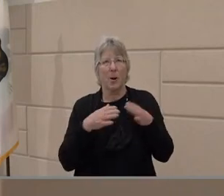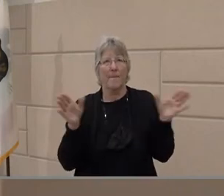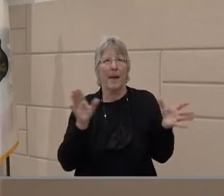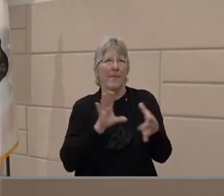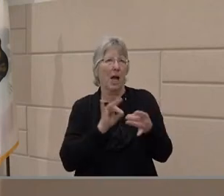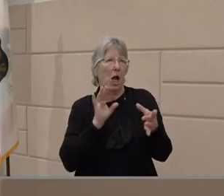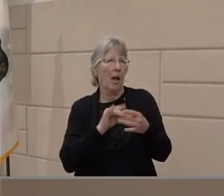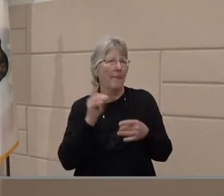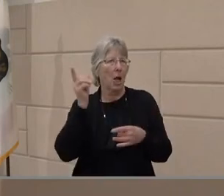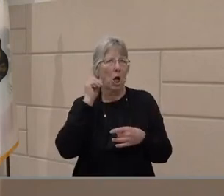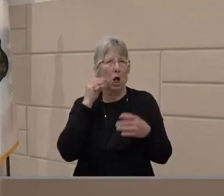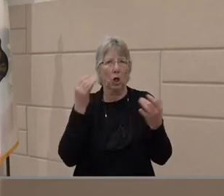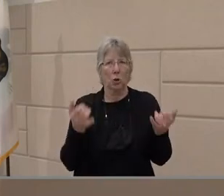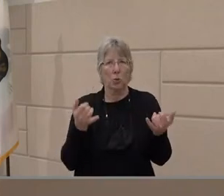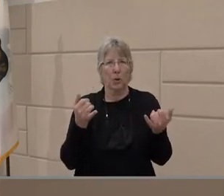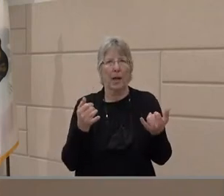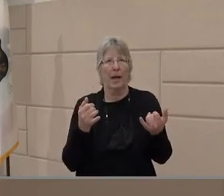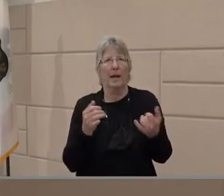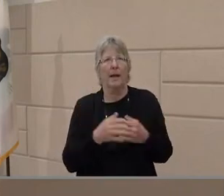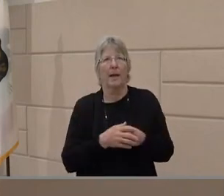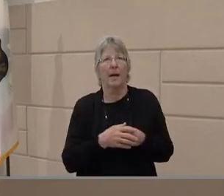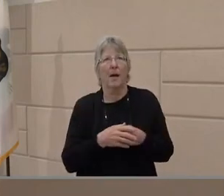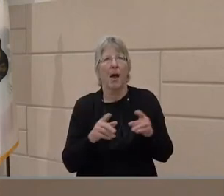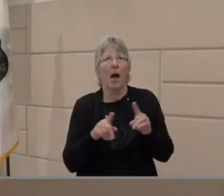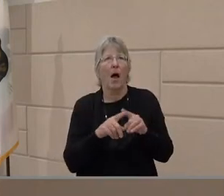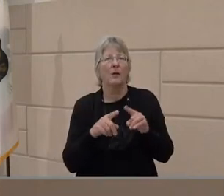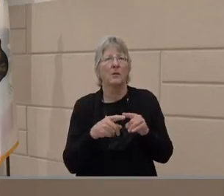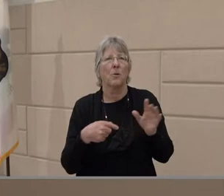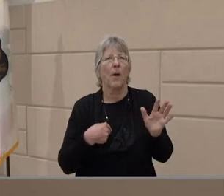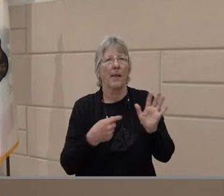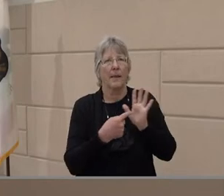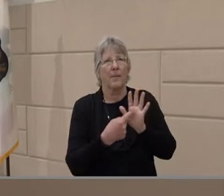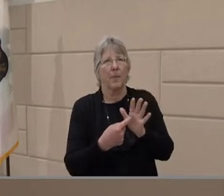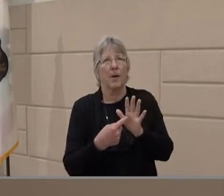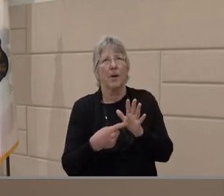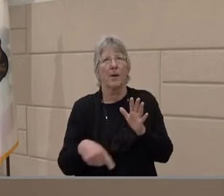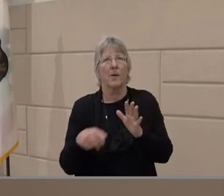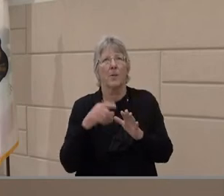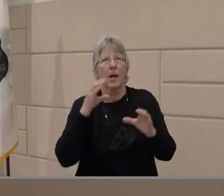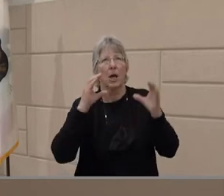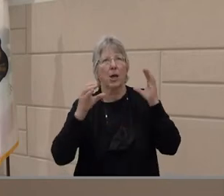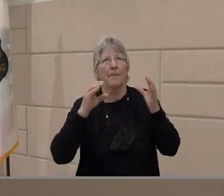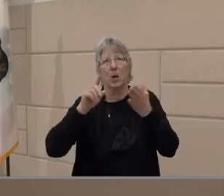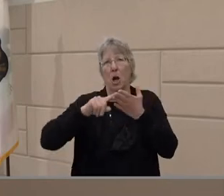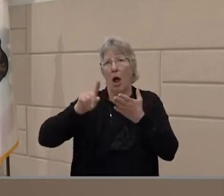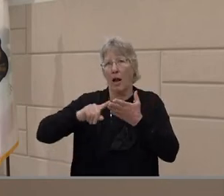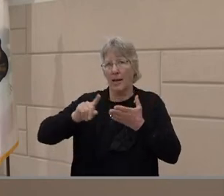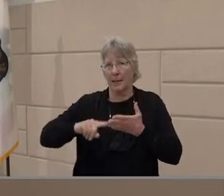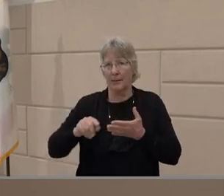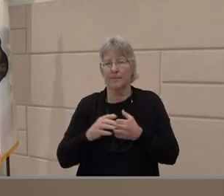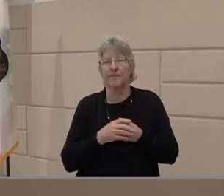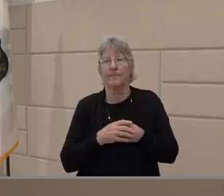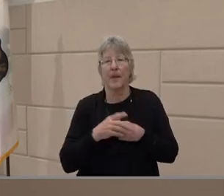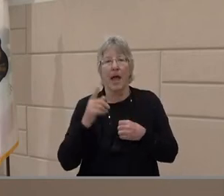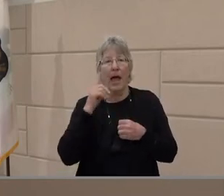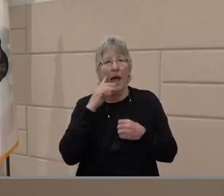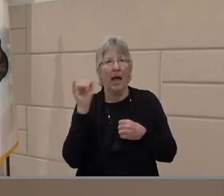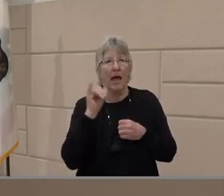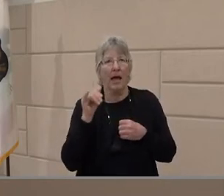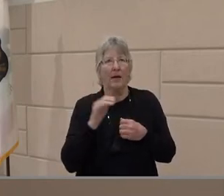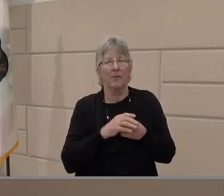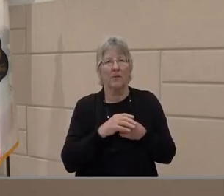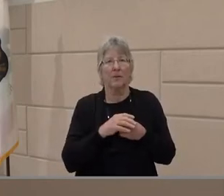จังรวมเลือกหลังไว้อัมพีปีประนำพญาได้ยังบานตัวสนับให้หนังการเลือกบางฮางเตะตรงอัมพีการซับไซดำนั่